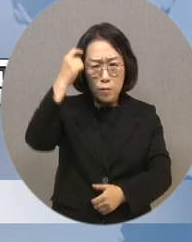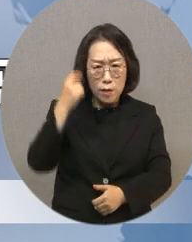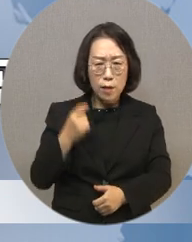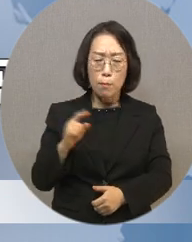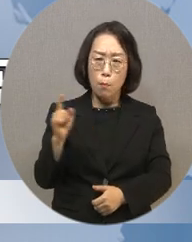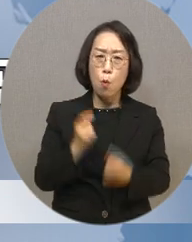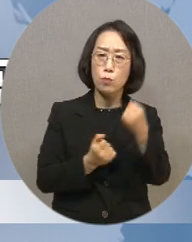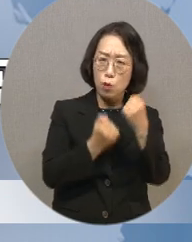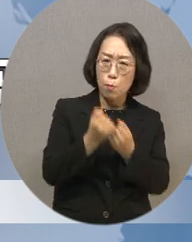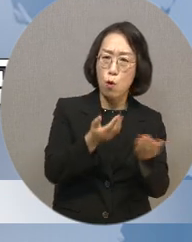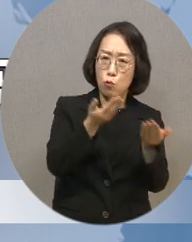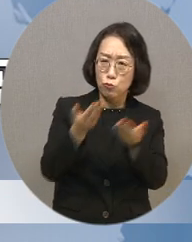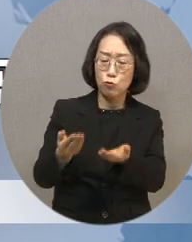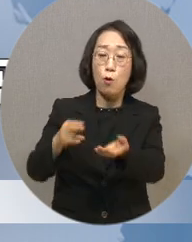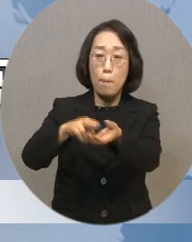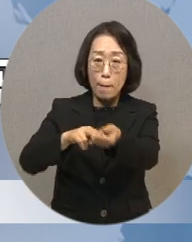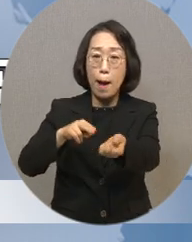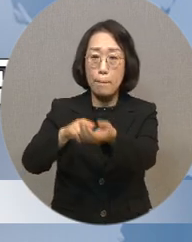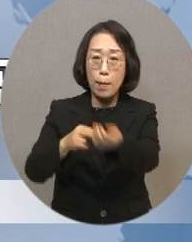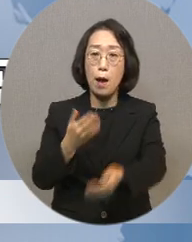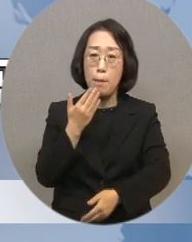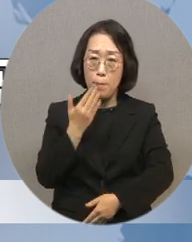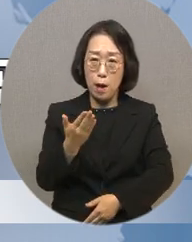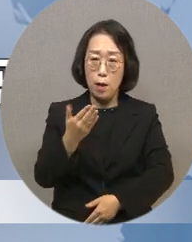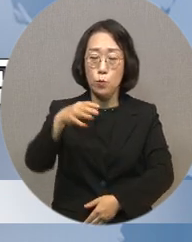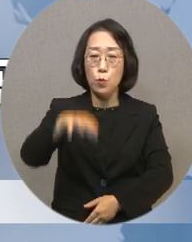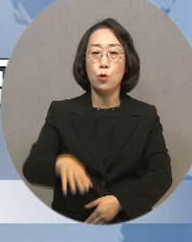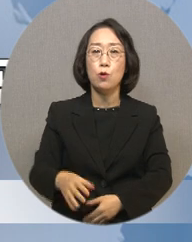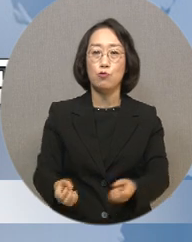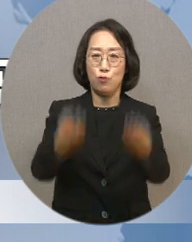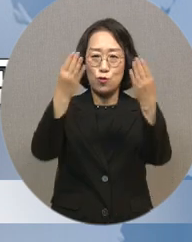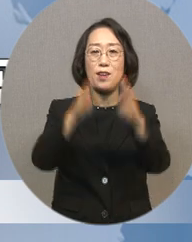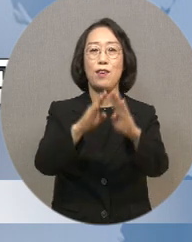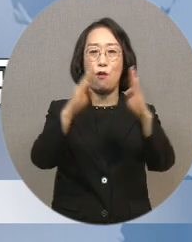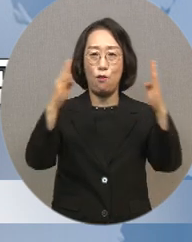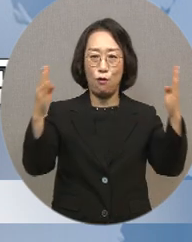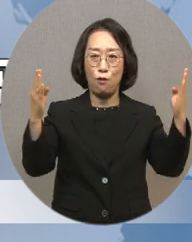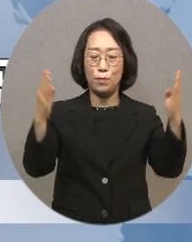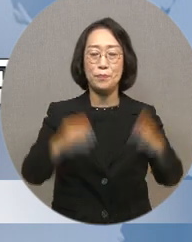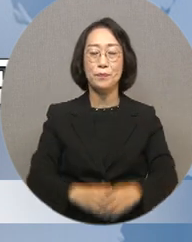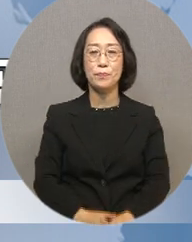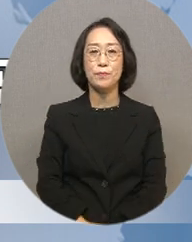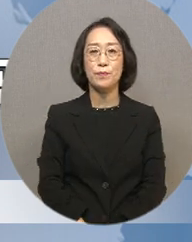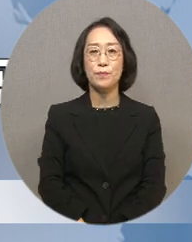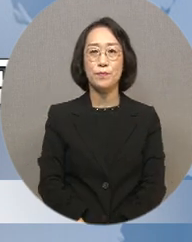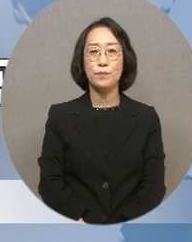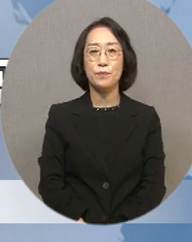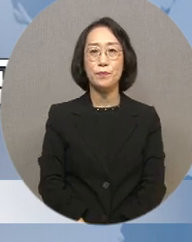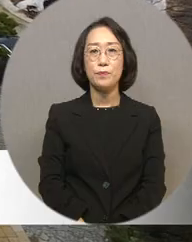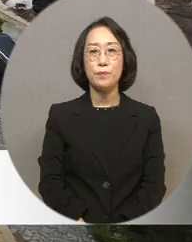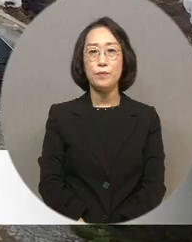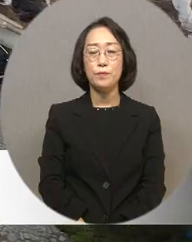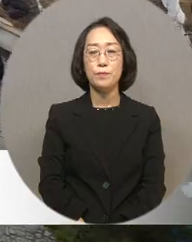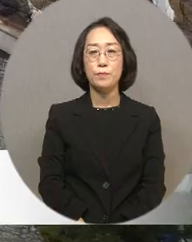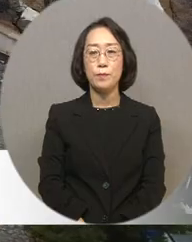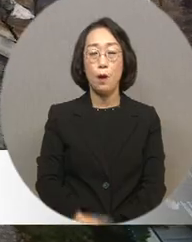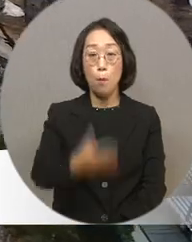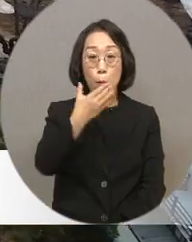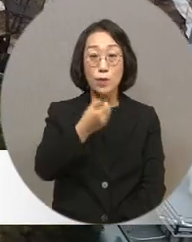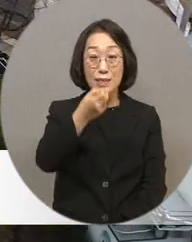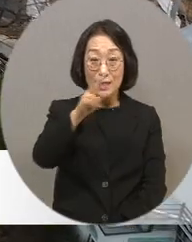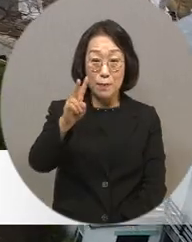동시에 작품 판매까지 할 수 있는 지역 축제를 마련한 건데요. 김채리 기자입니다.